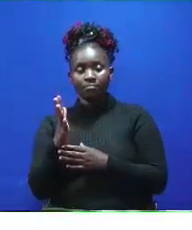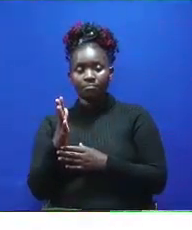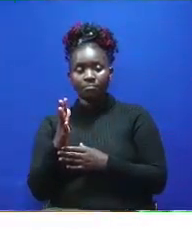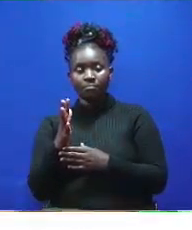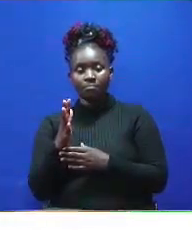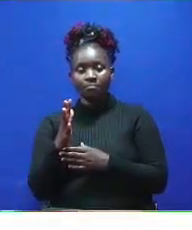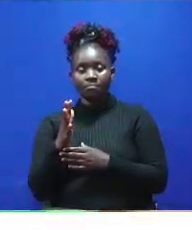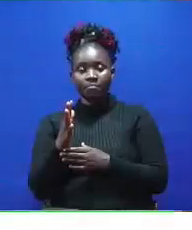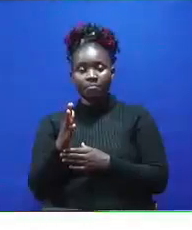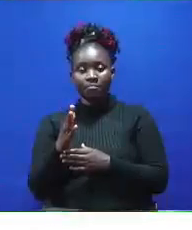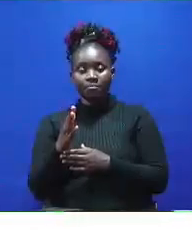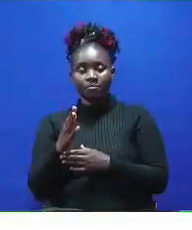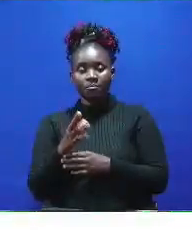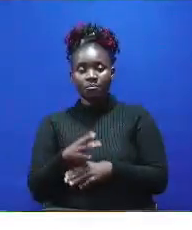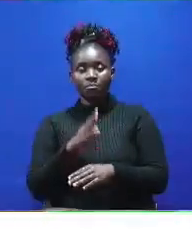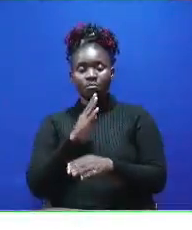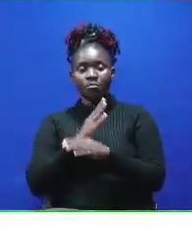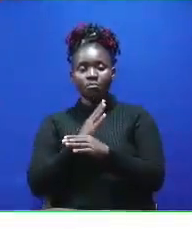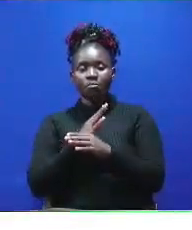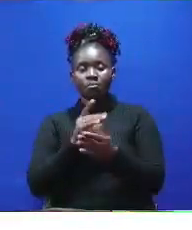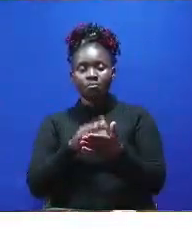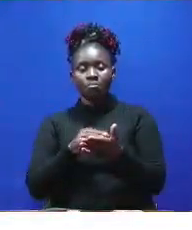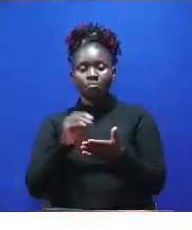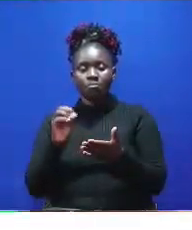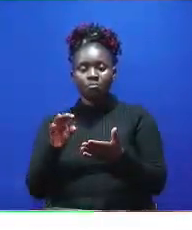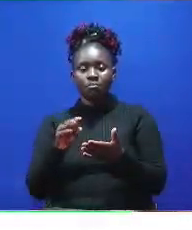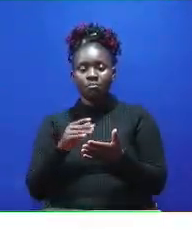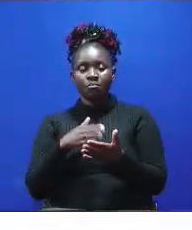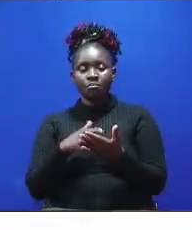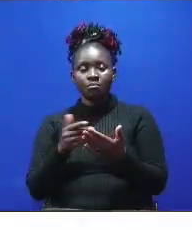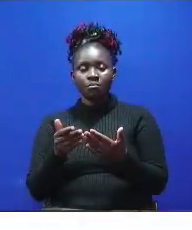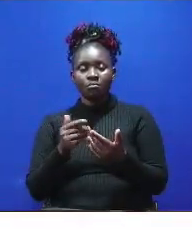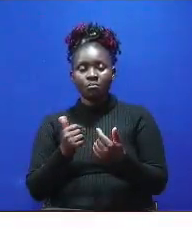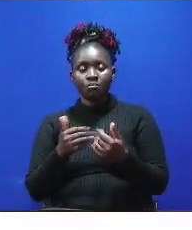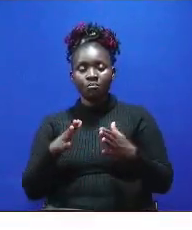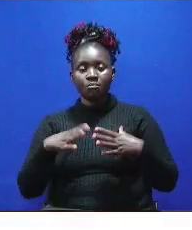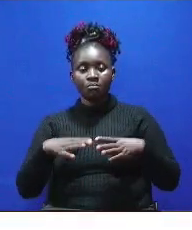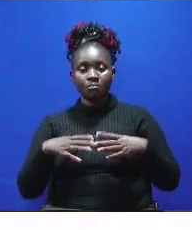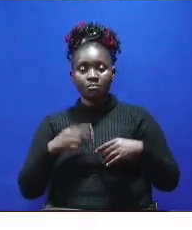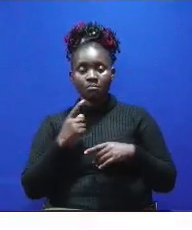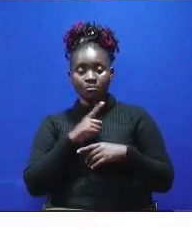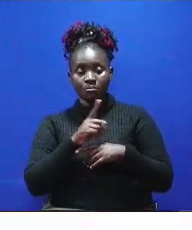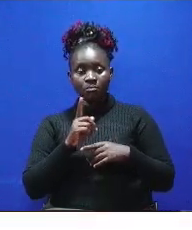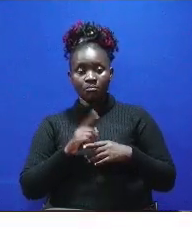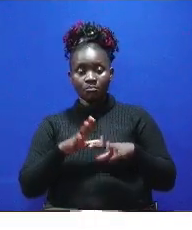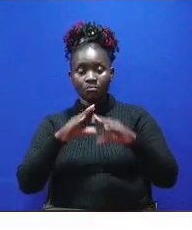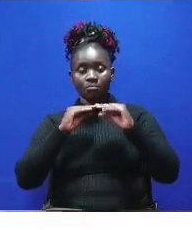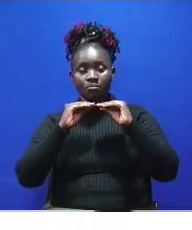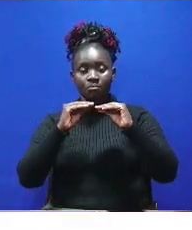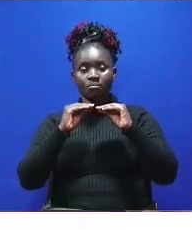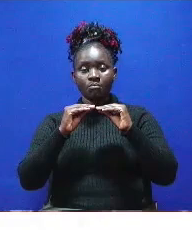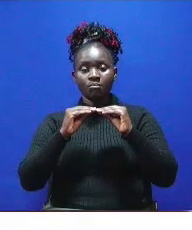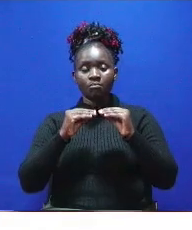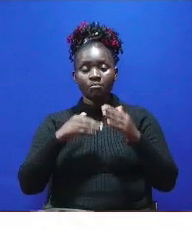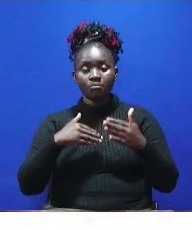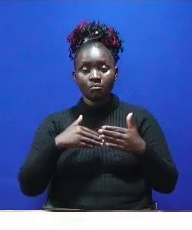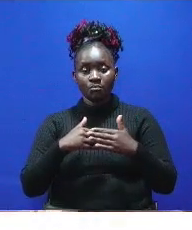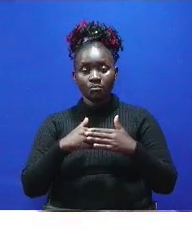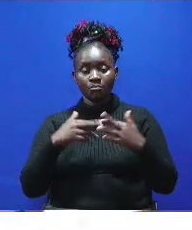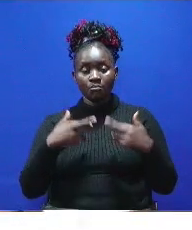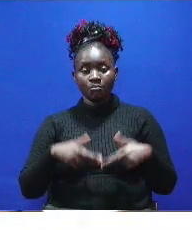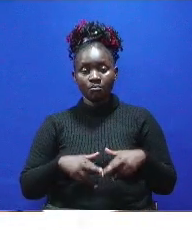elio etange okwanyoka kweli burawa abo asekolinde abantu basi emigwe tibaye simeka mbarabale